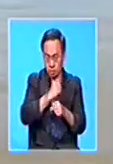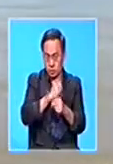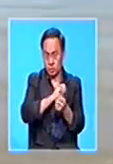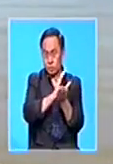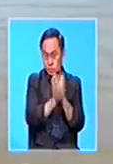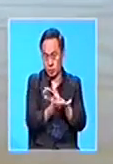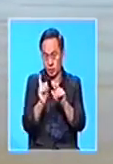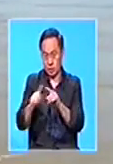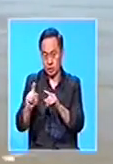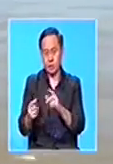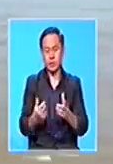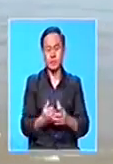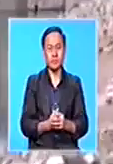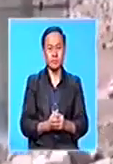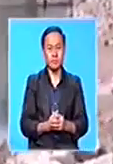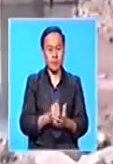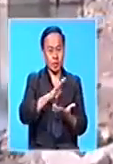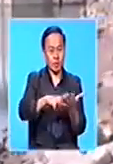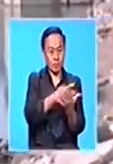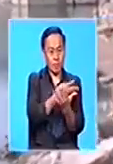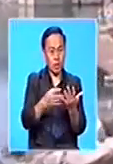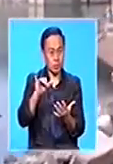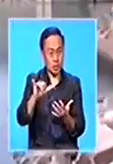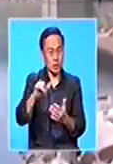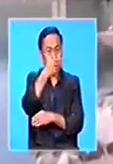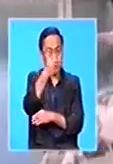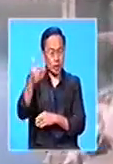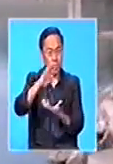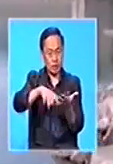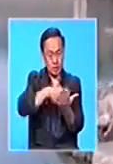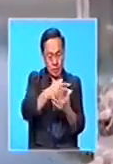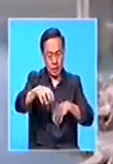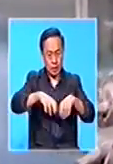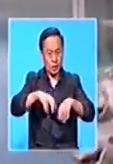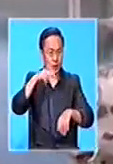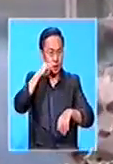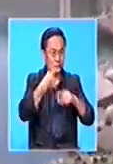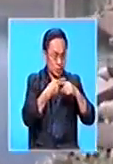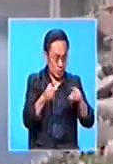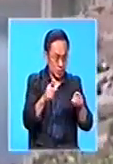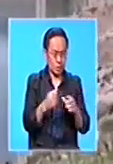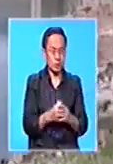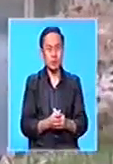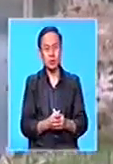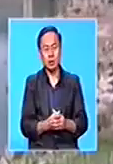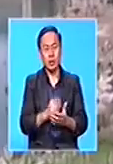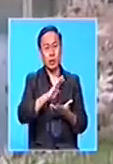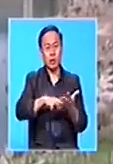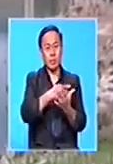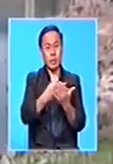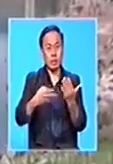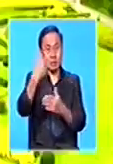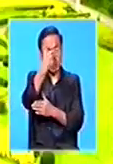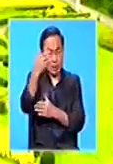อีกอันเนี่ยเดี๋ยวจะมาตีกันอีกมันคนละเรื่องยุทธศาสตร์ชาติกับยุทธศาสตร์ชาติมันวิธีการคนละอย่างอย่ามาคิดเหมือนกันมันไม่ได้ยุทธศาสตร์เป็นกรอบกว้างๆเท่านั้นเองแ